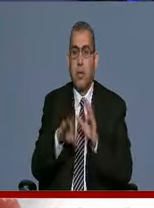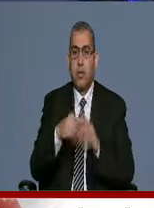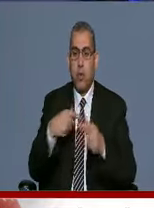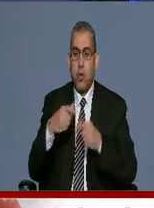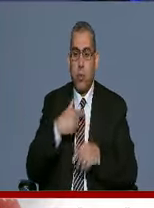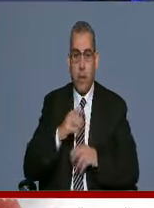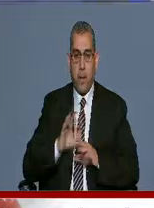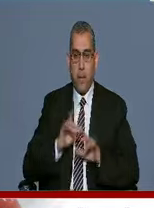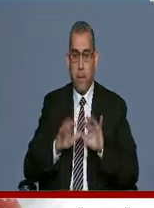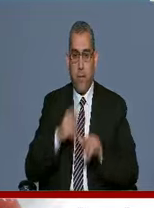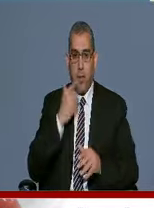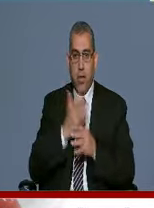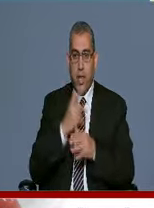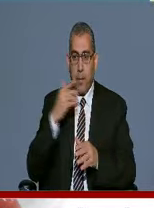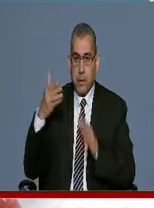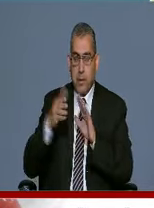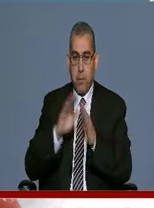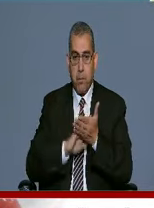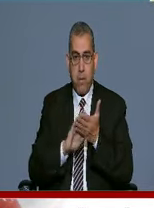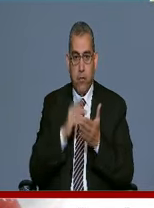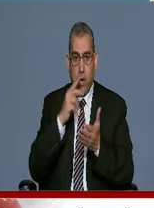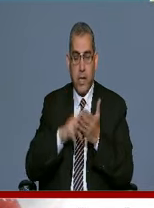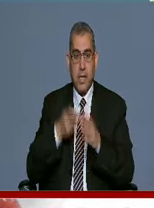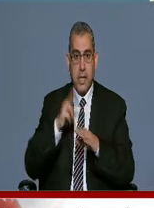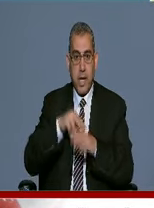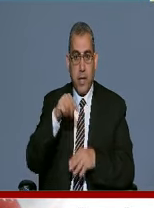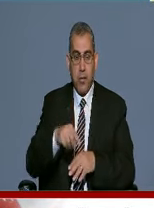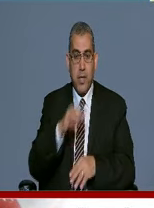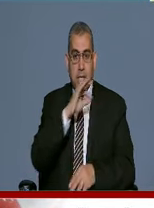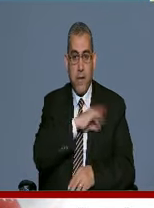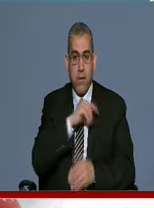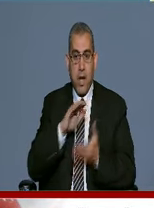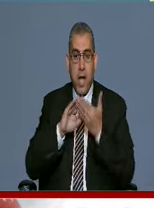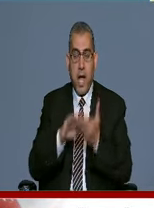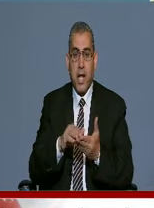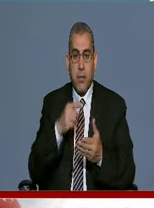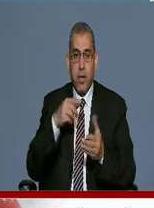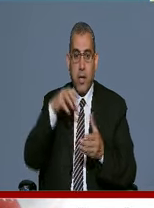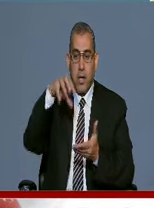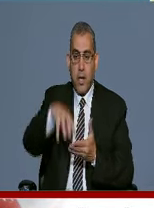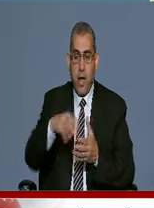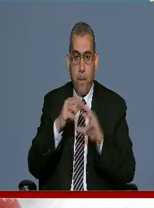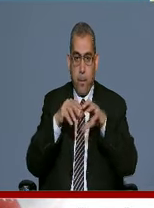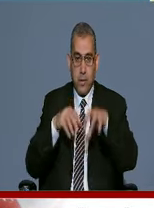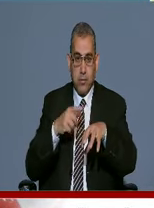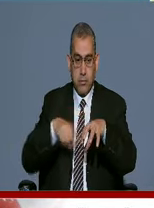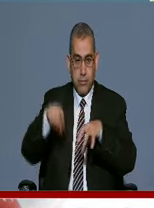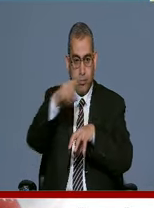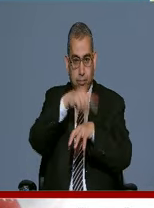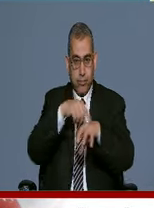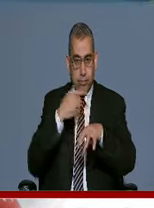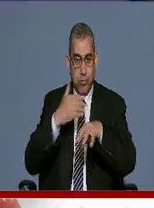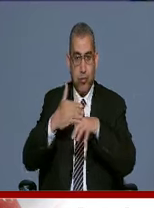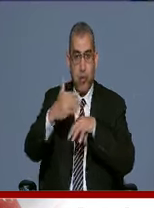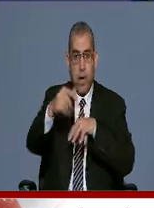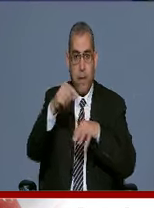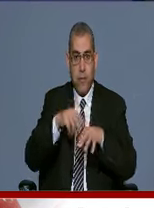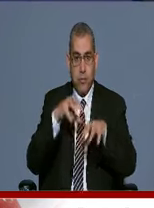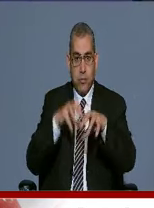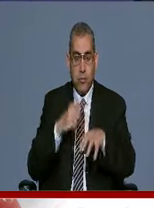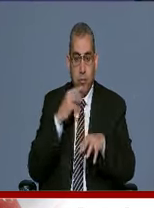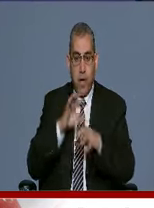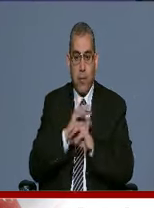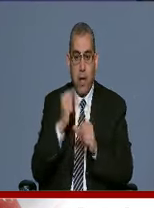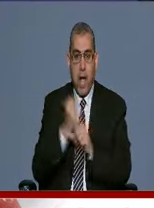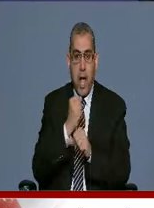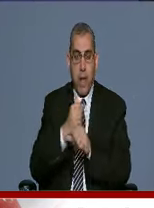التبريد منعا للكوارث. كمان يا فندم استفدنا من خدمة الإدراك الجغرافي وتصاميم ثلاثية الأبعاد في منظومة إدارة وتشغيل